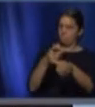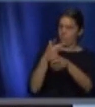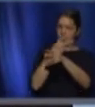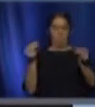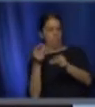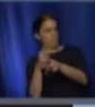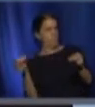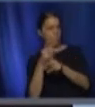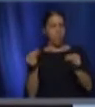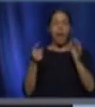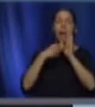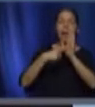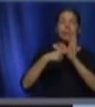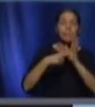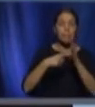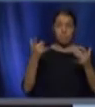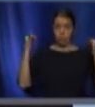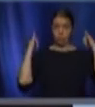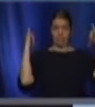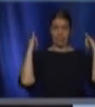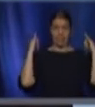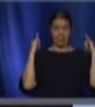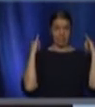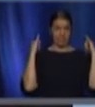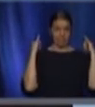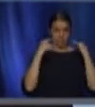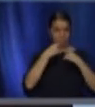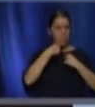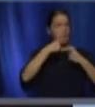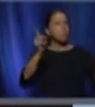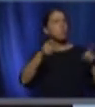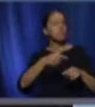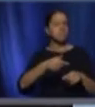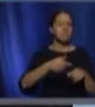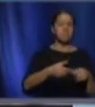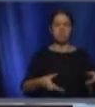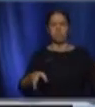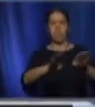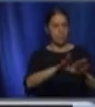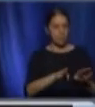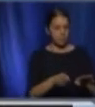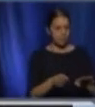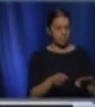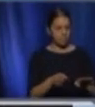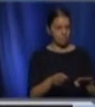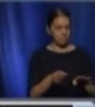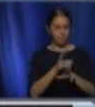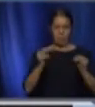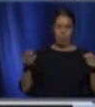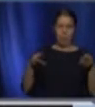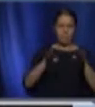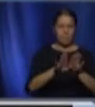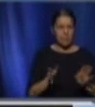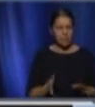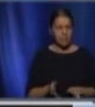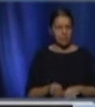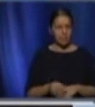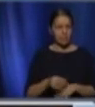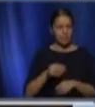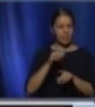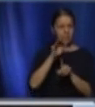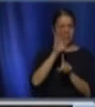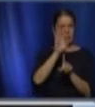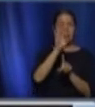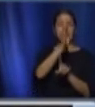couleur. Il y a eu un party dans un Airbnb d'Outaouais. Plus de 80 étudiants qui ont eu des